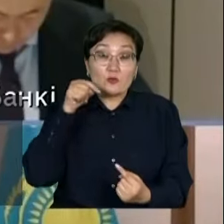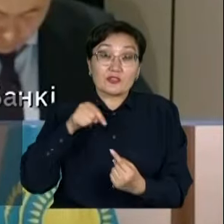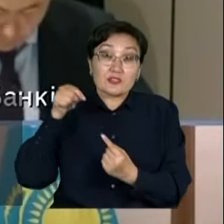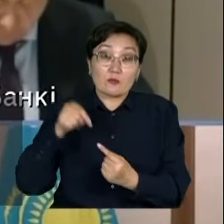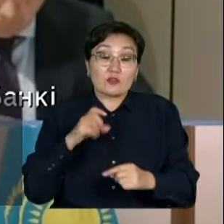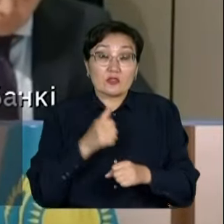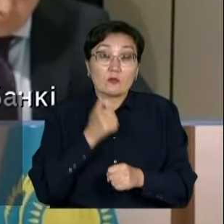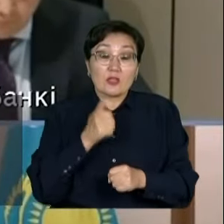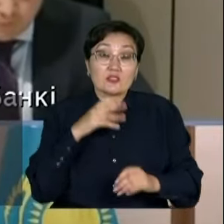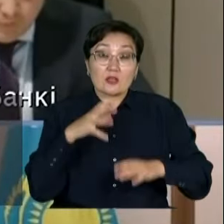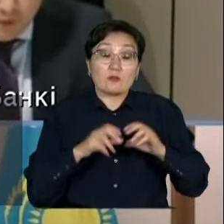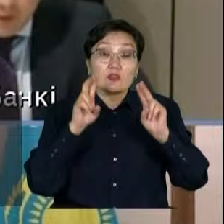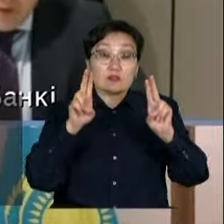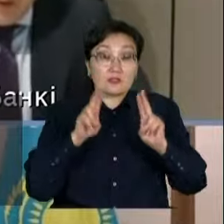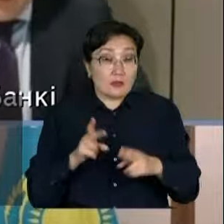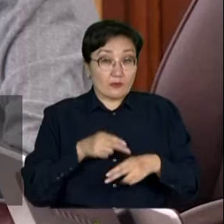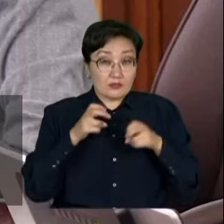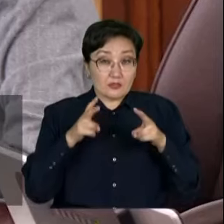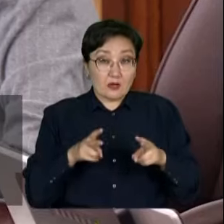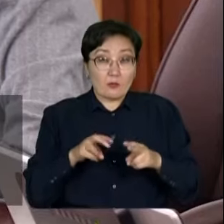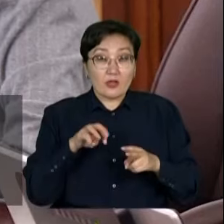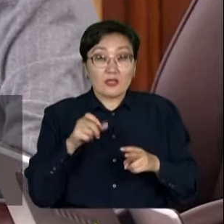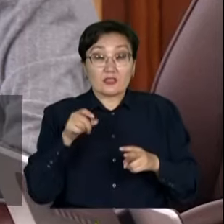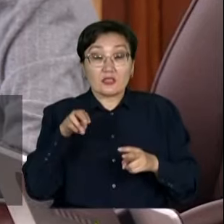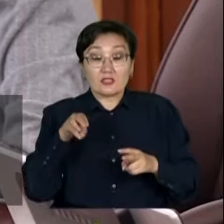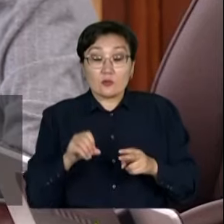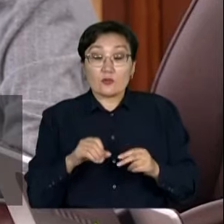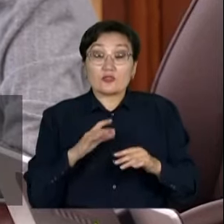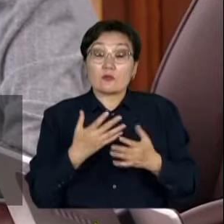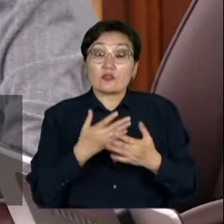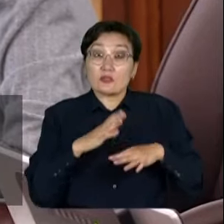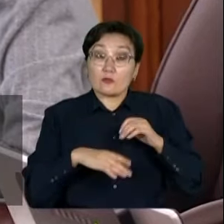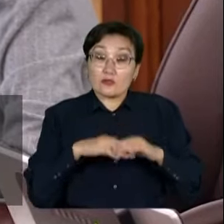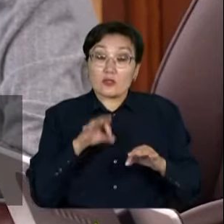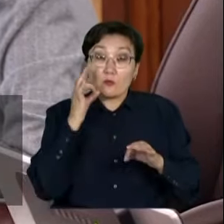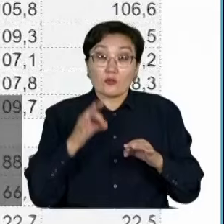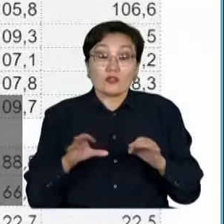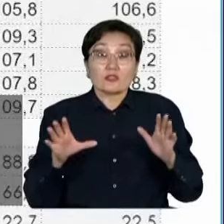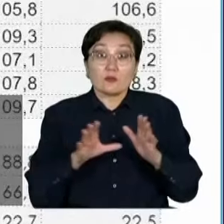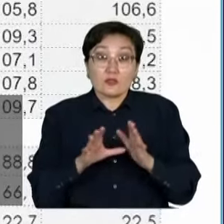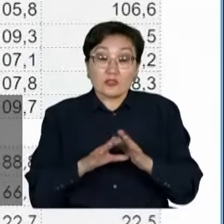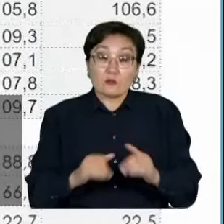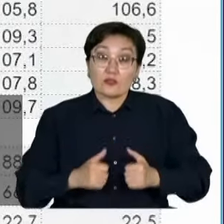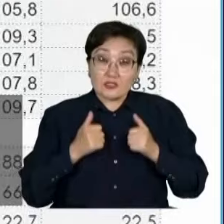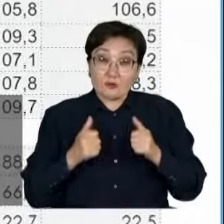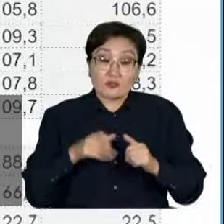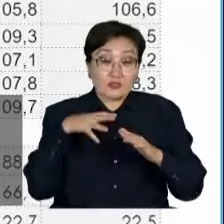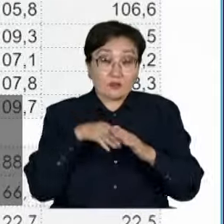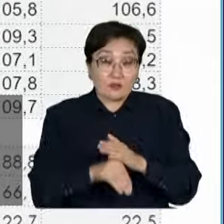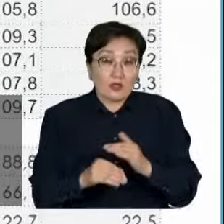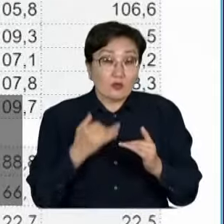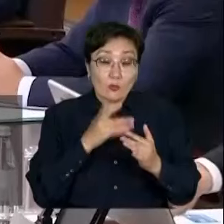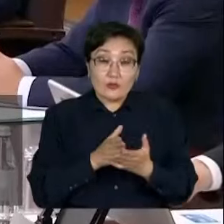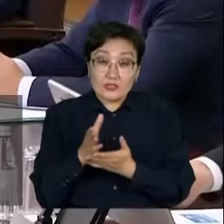со строгими международными стандартами безопасности МАГАТЭ. Как показывает мировой опыт, атомная энергетика стимулирует внедрение инноваций во многих